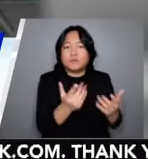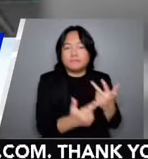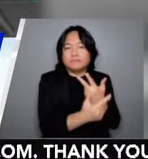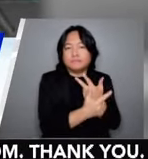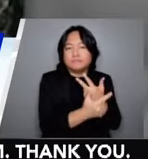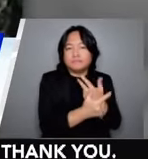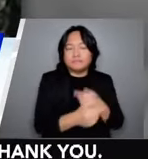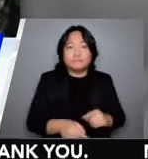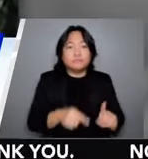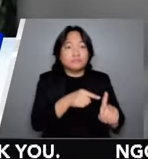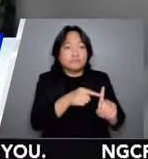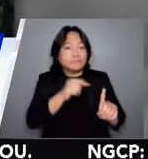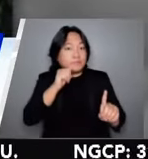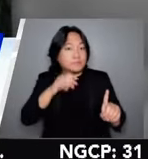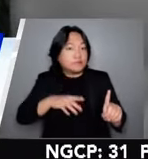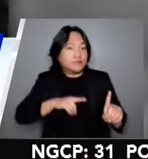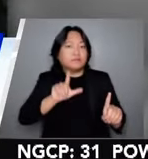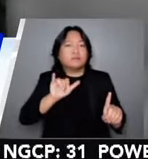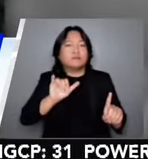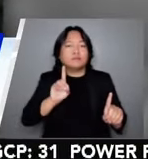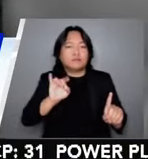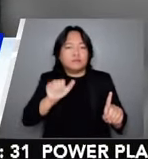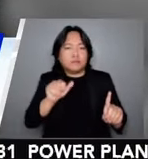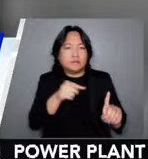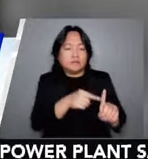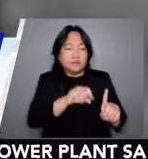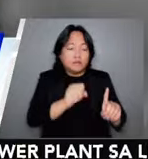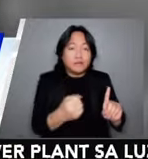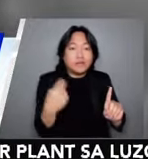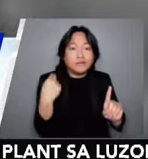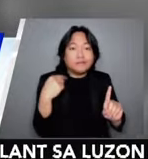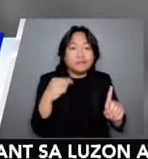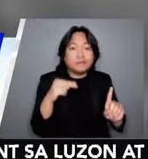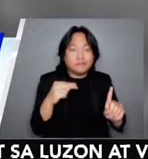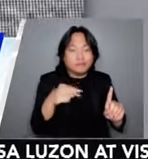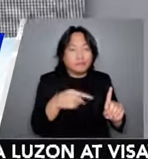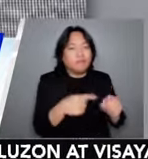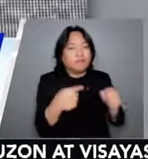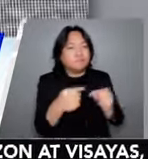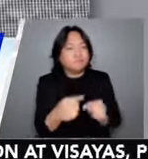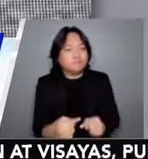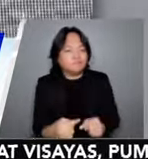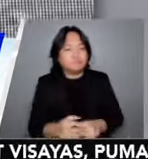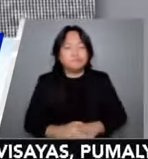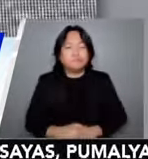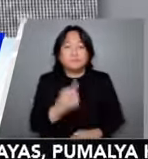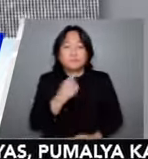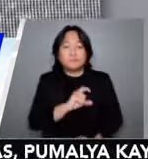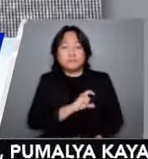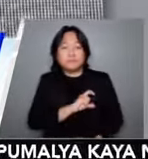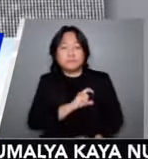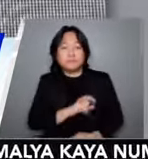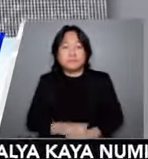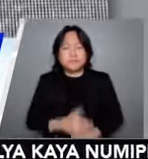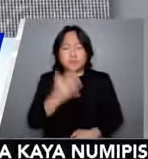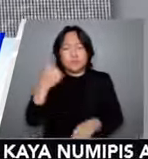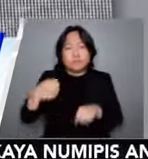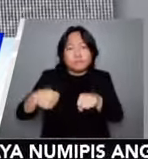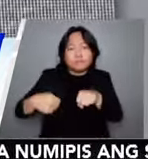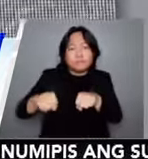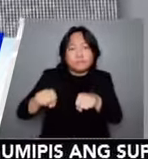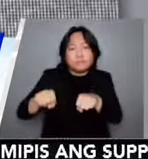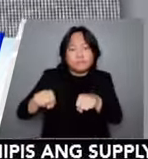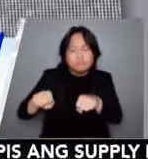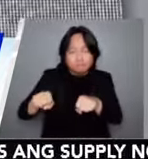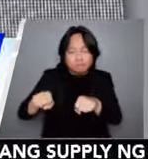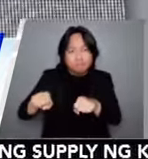Lydia Platero, sugatan ng kasama niyang pamangkin na si Patrick Platero. Ayon sa Sinloan Police, hinarang ng mga nakamotorsiklo ang tricycle na sinakyan ni Lydia